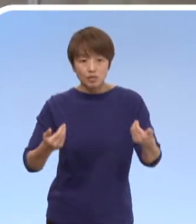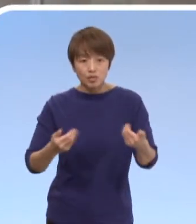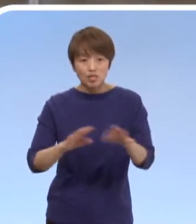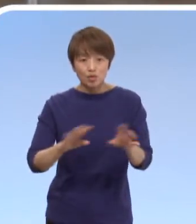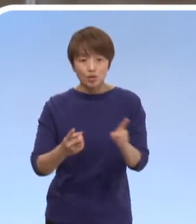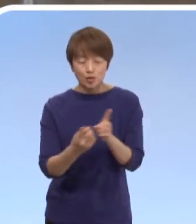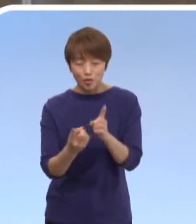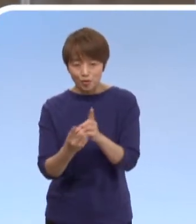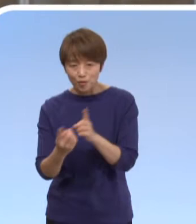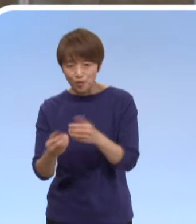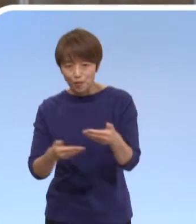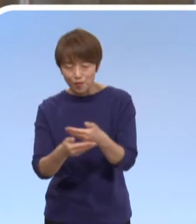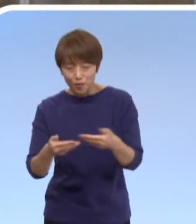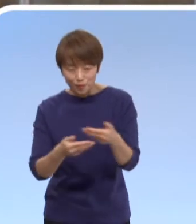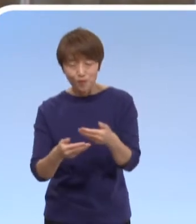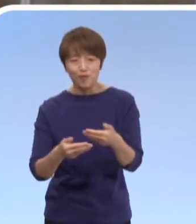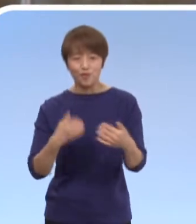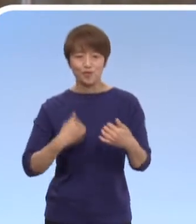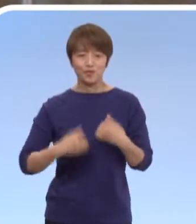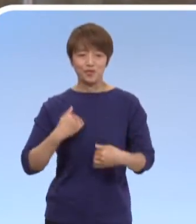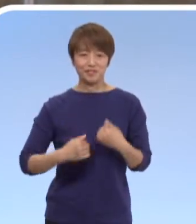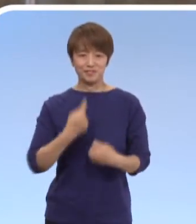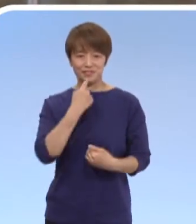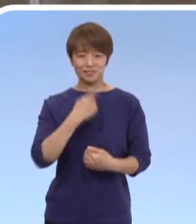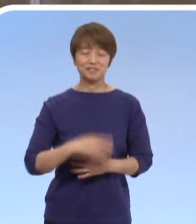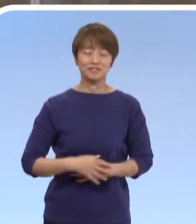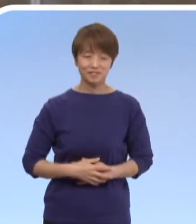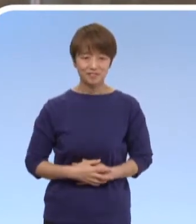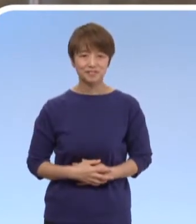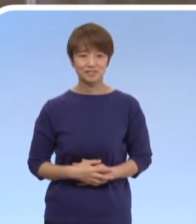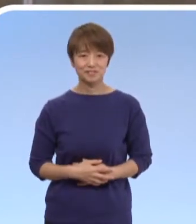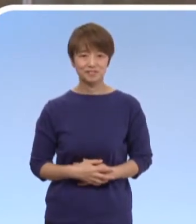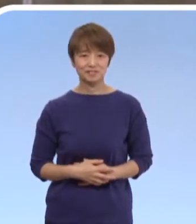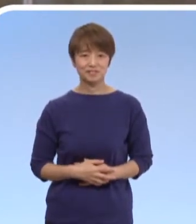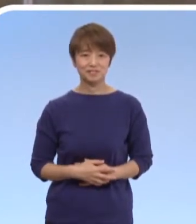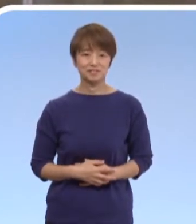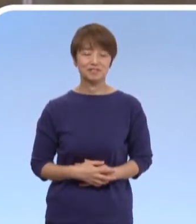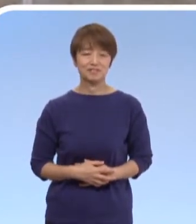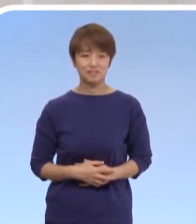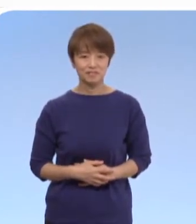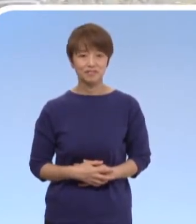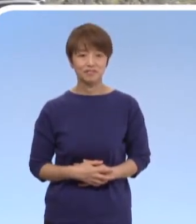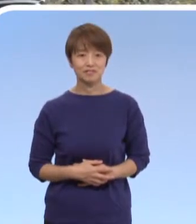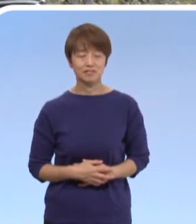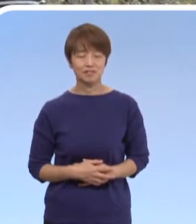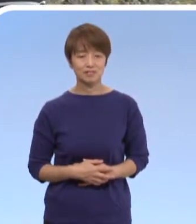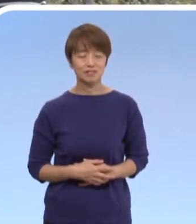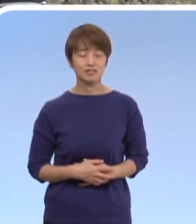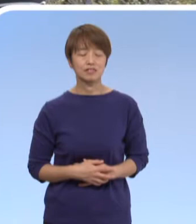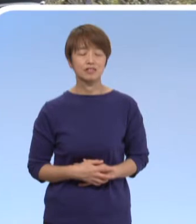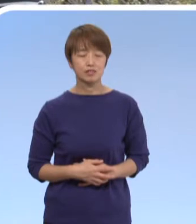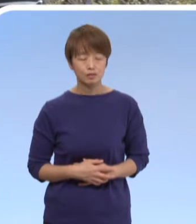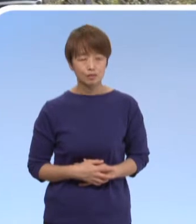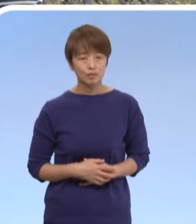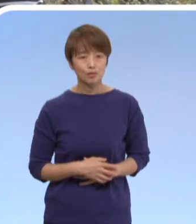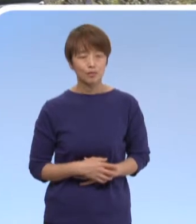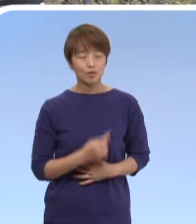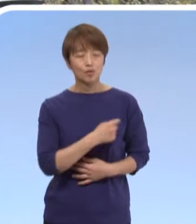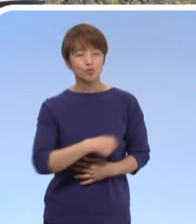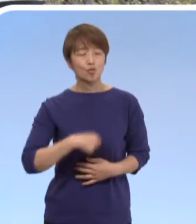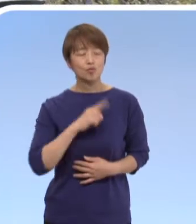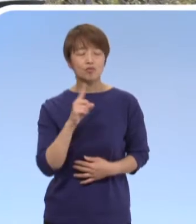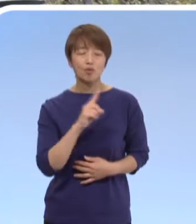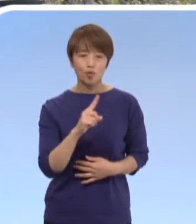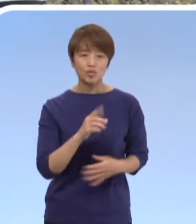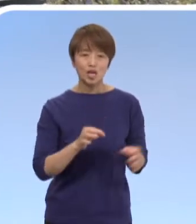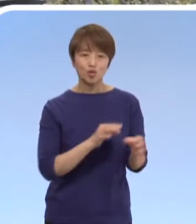けど、本当に久しぶりに触れ合えたのですごい楽しかったです。 北川さんはどん